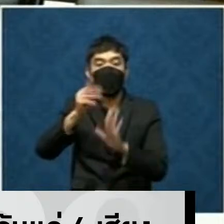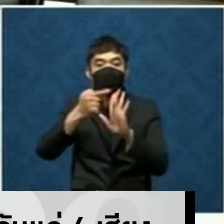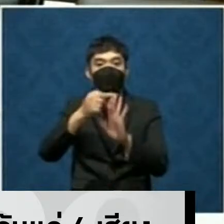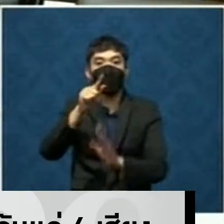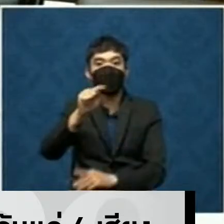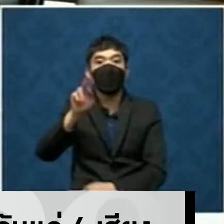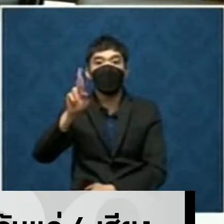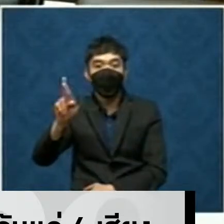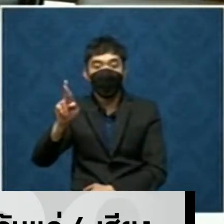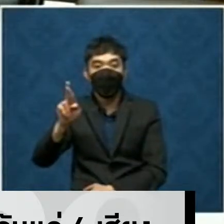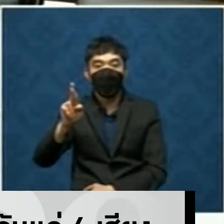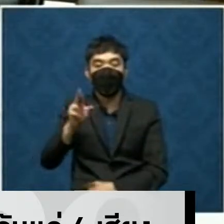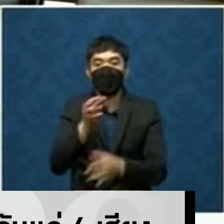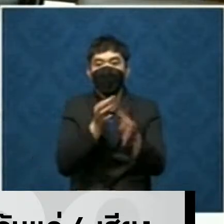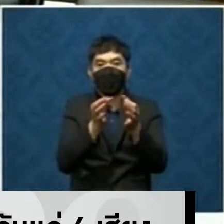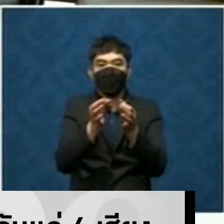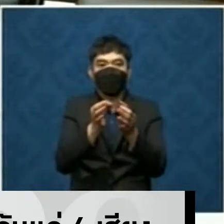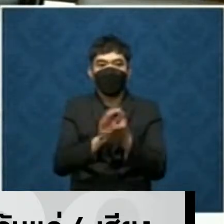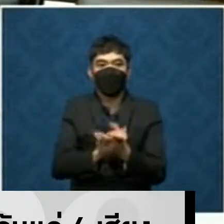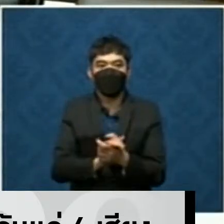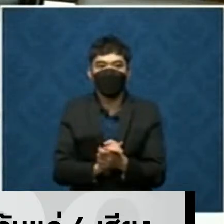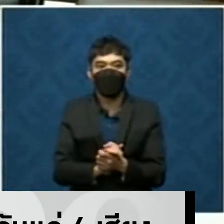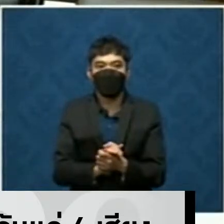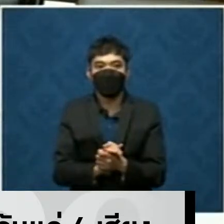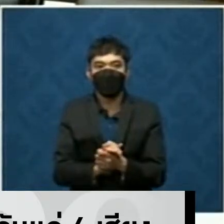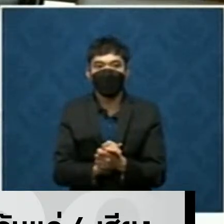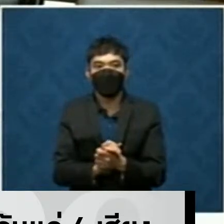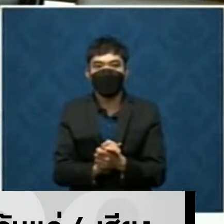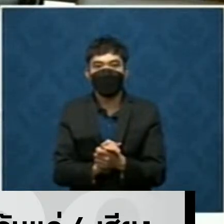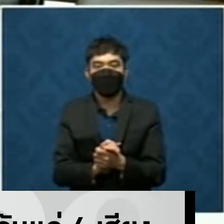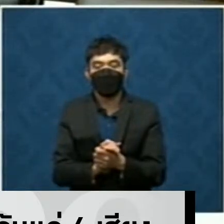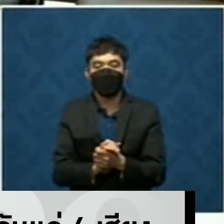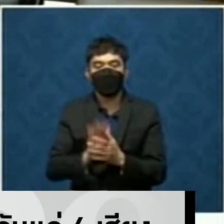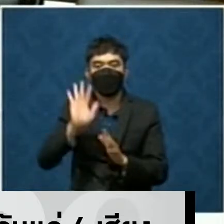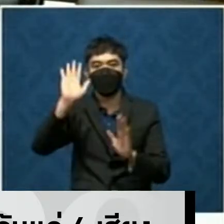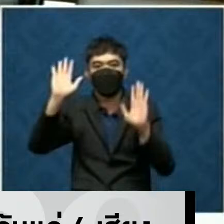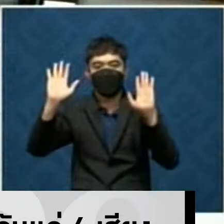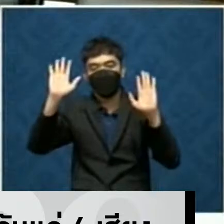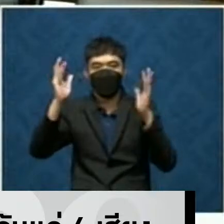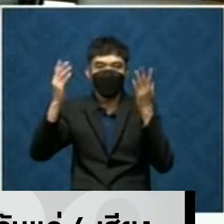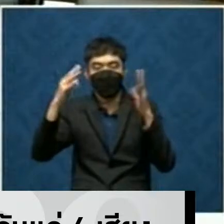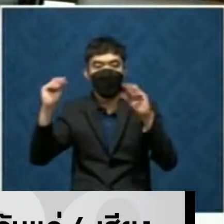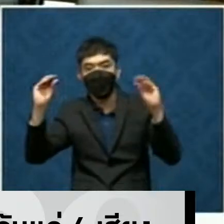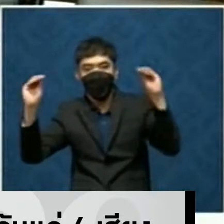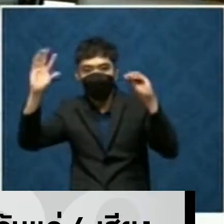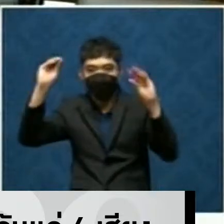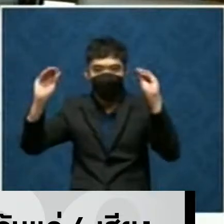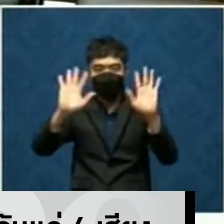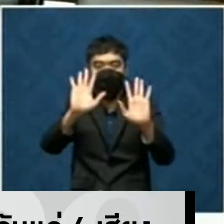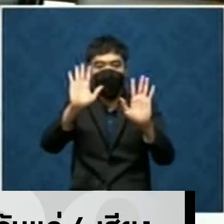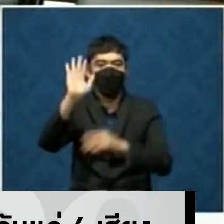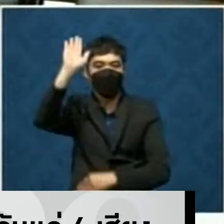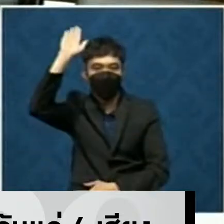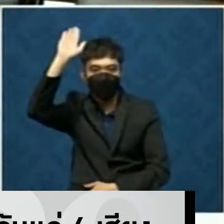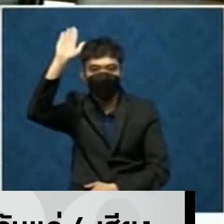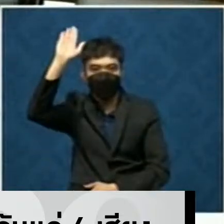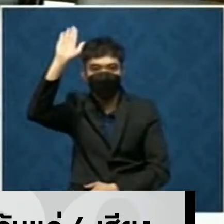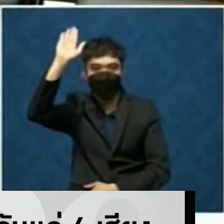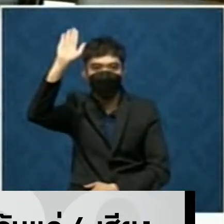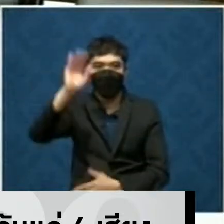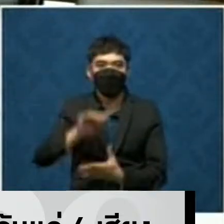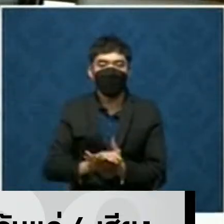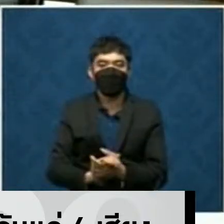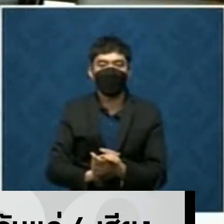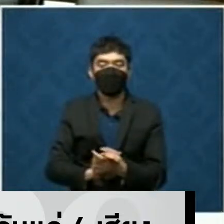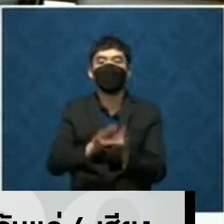ลให้เป็นส.ส.เป็นความผิดพลาดทางการเมืองครั้งหนึ่งในชีวิตและทิ้งท้ายว่าคนอกตัญญูไม่รู้คุณไม่รู้คุณคนระวังจะไม่ได้เป็น